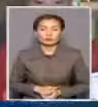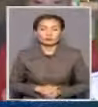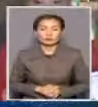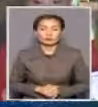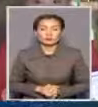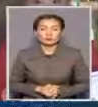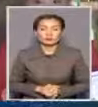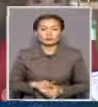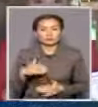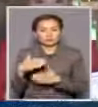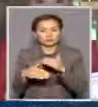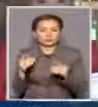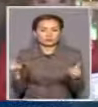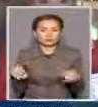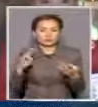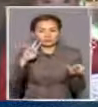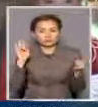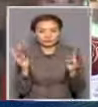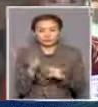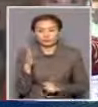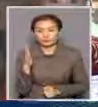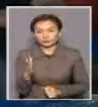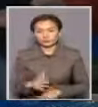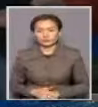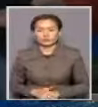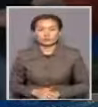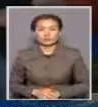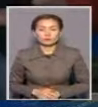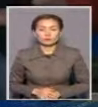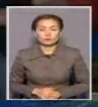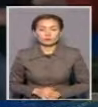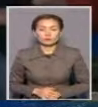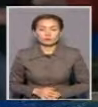еліміз алға дамып, қарыштап өзінің деңгейіне жететін болады.